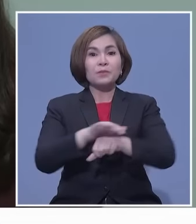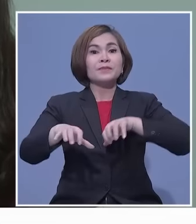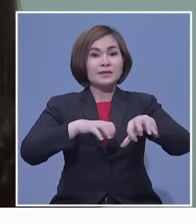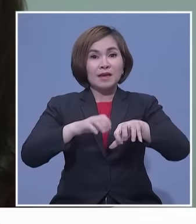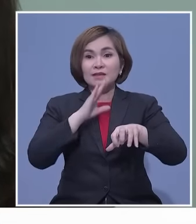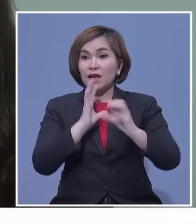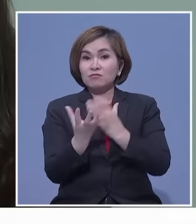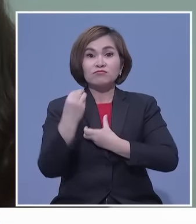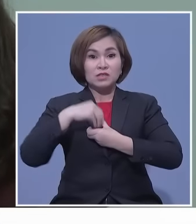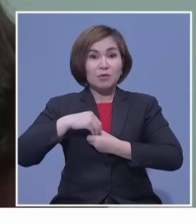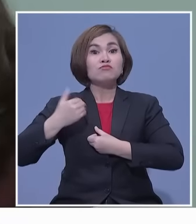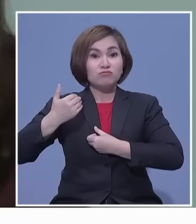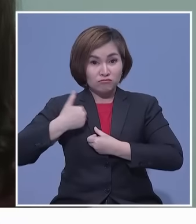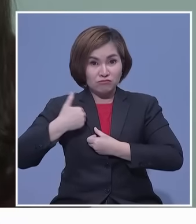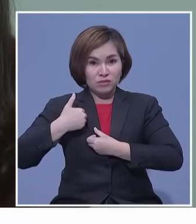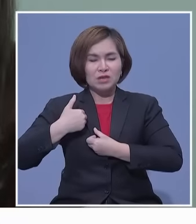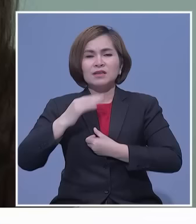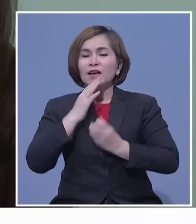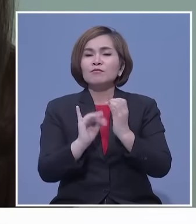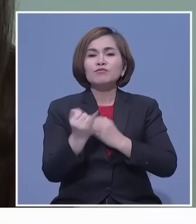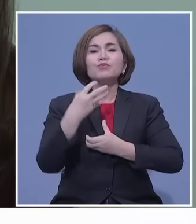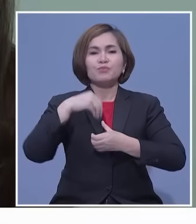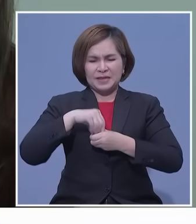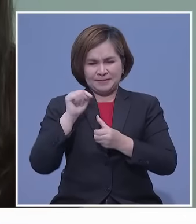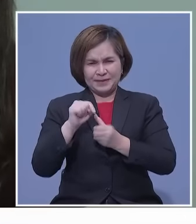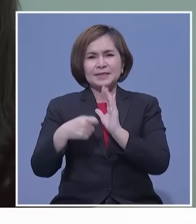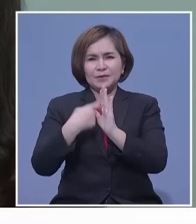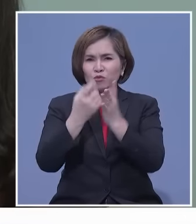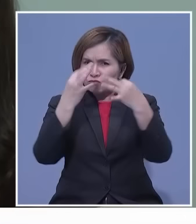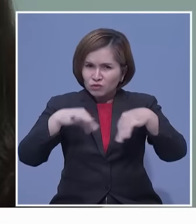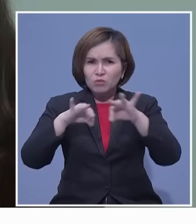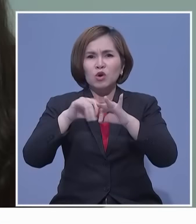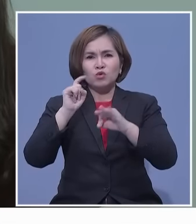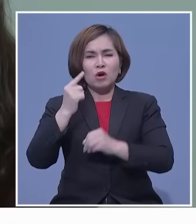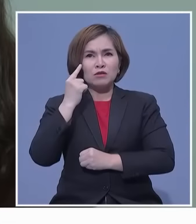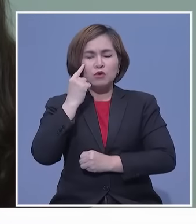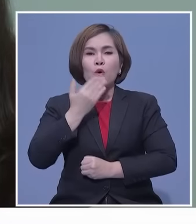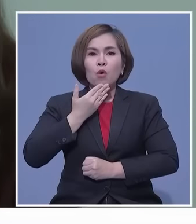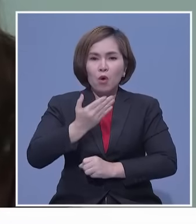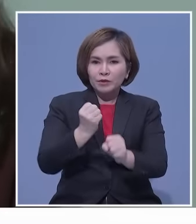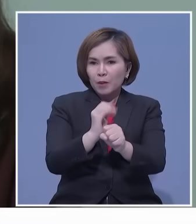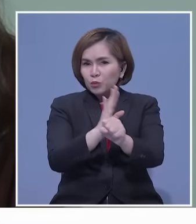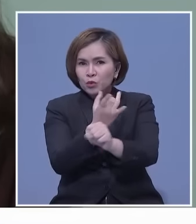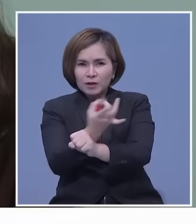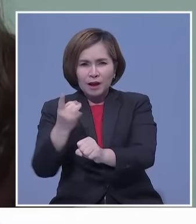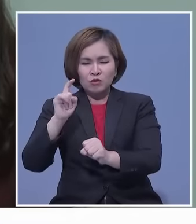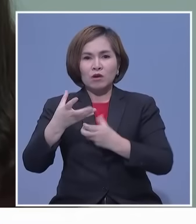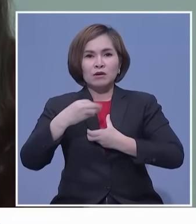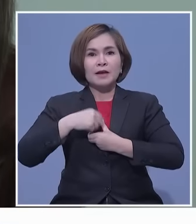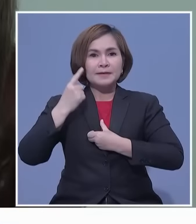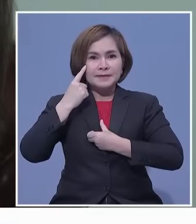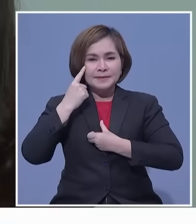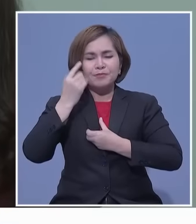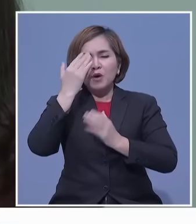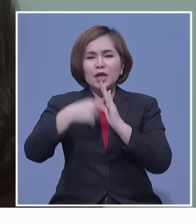มีจรรยาบรรณสื่อมวลชนดังนั้นจรรยาบรรณจึงเป็นสิ่งที่เราควรต้องระลึกถึงในการทำธุรกิจเสมอเนื่อง